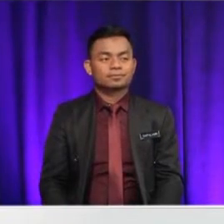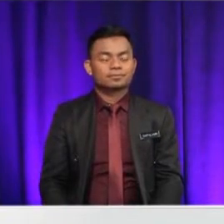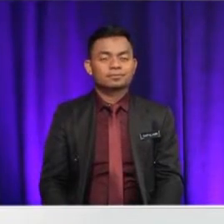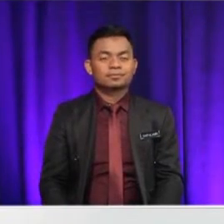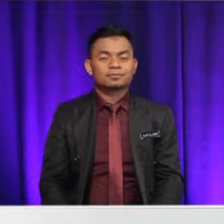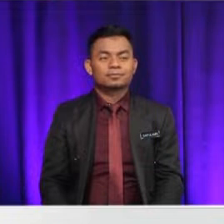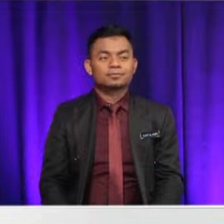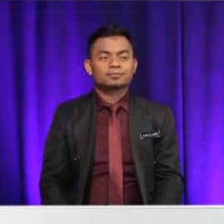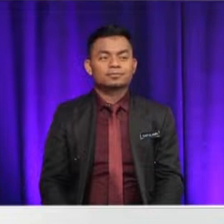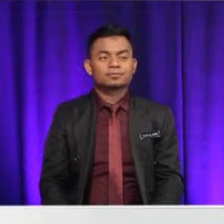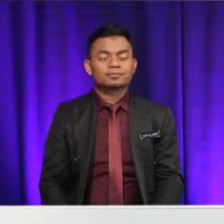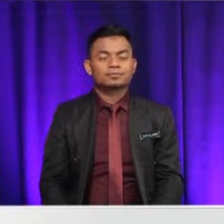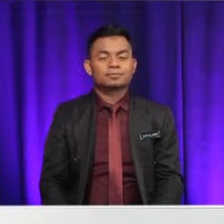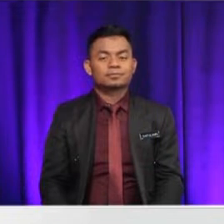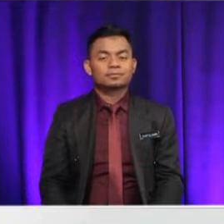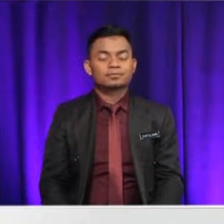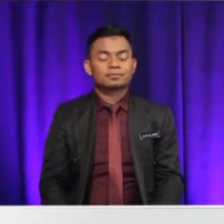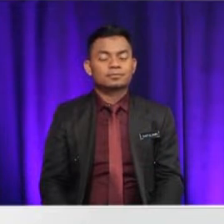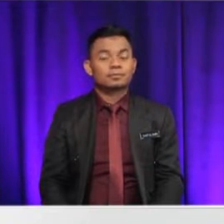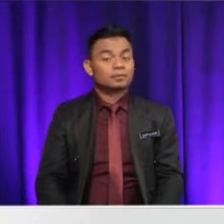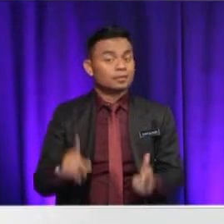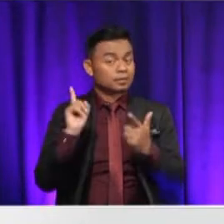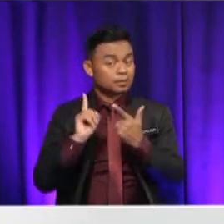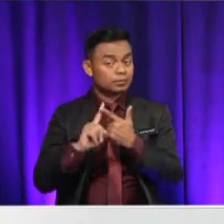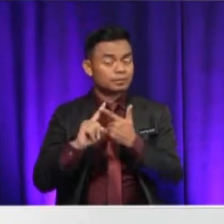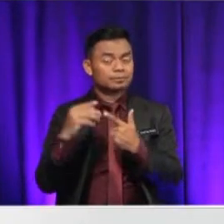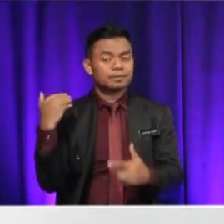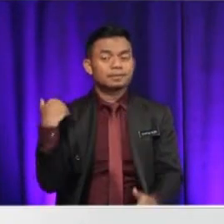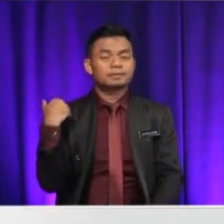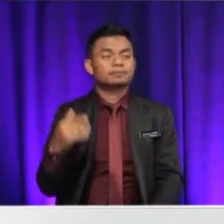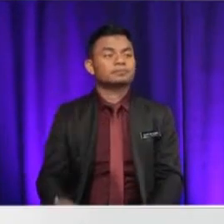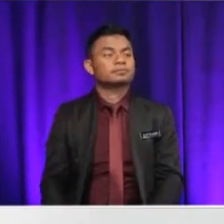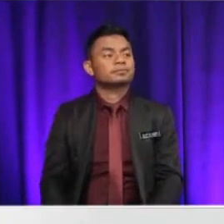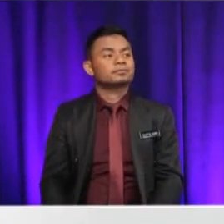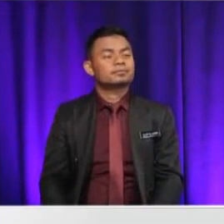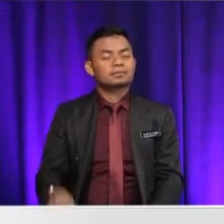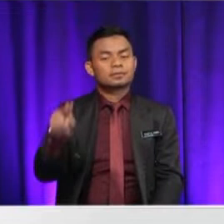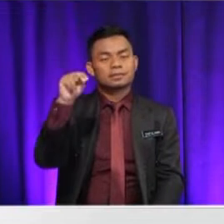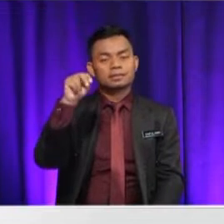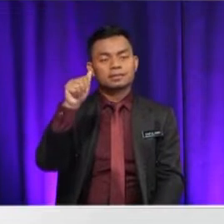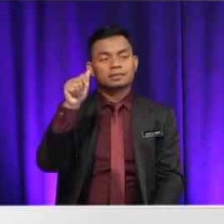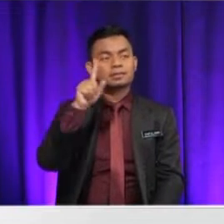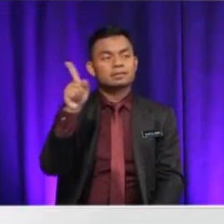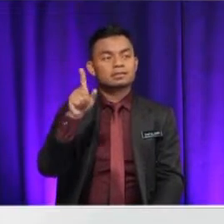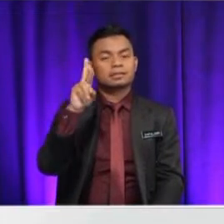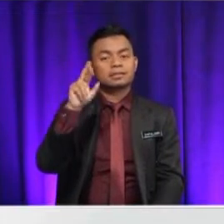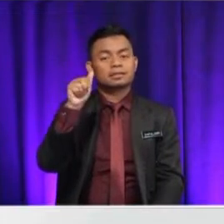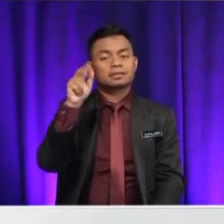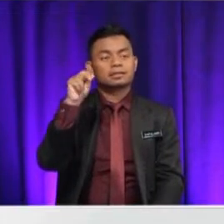Dengar. Okey. Dan murid yang kedua kita ada Nazran. Hai Nazran.